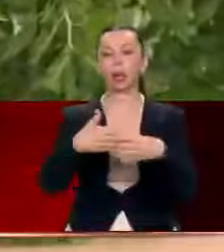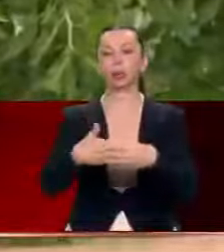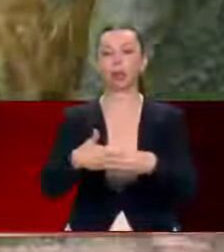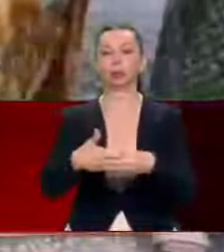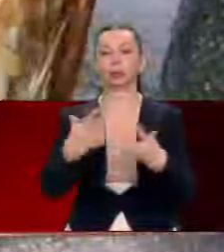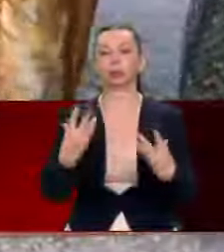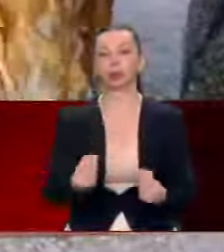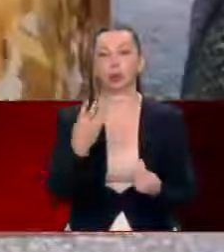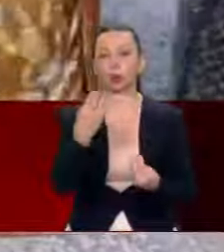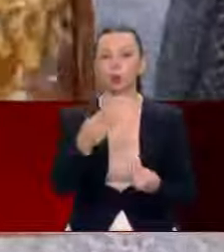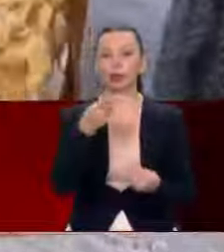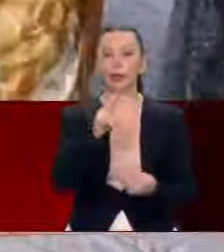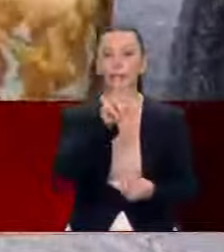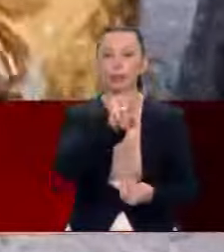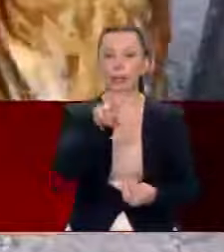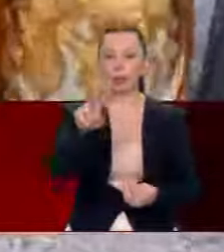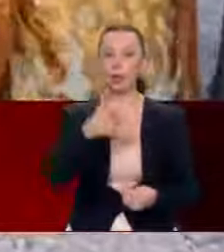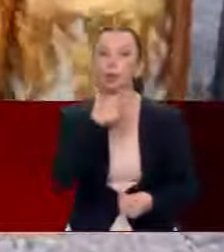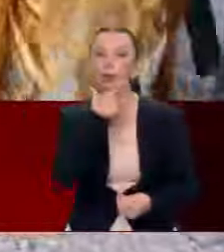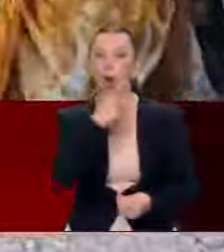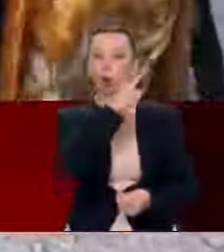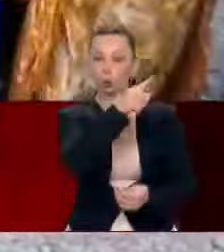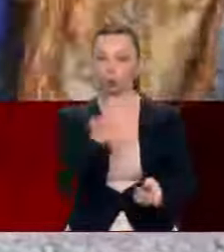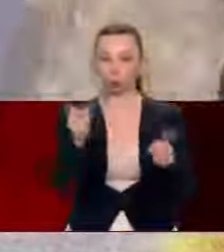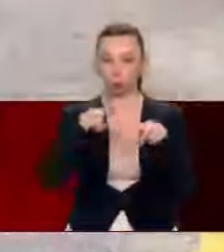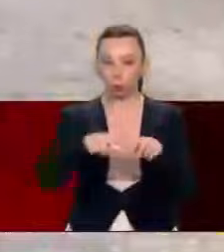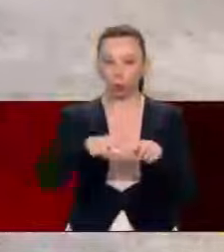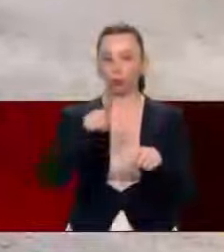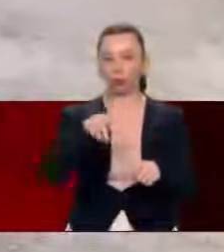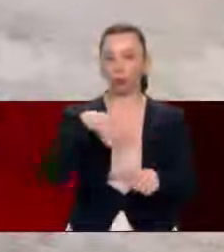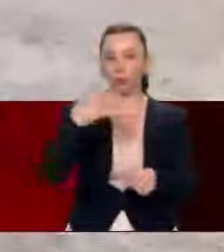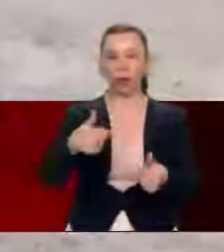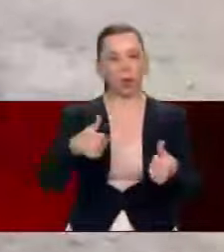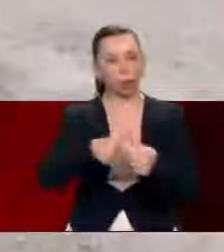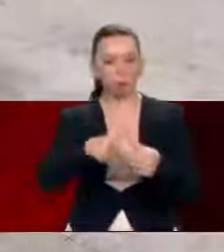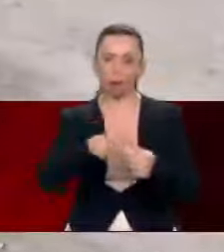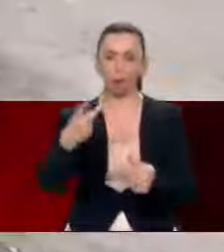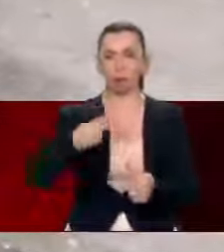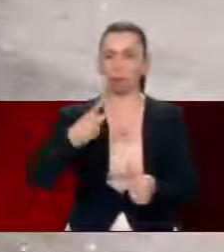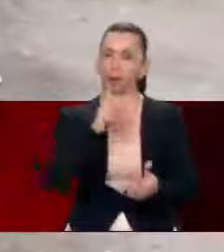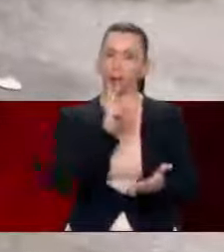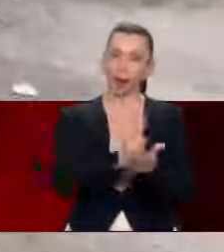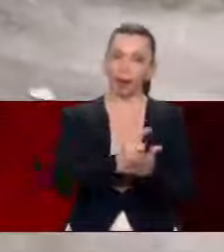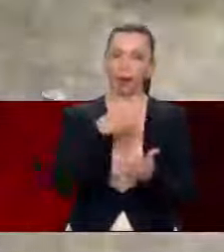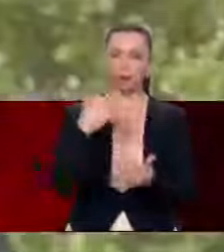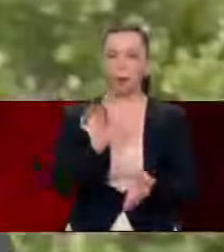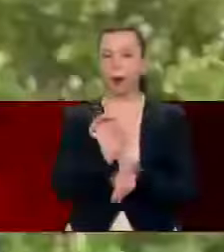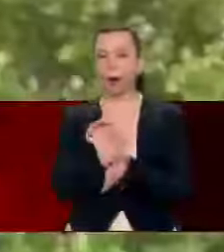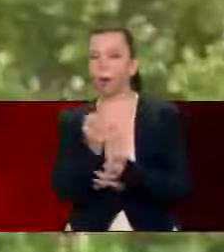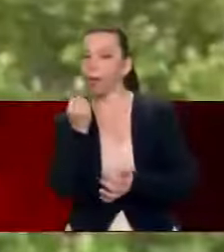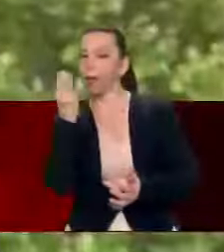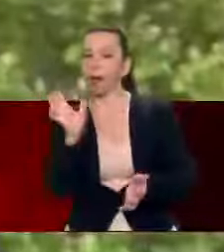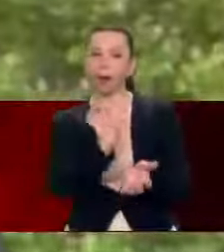yabancı fark etmiyor. Çift 2022'de Bodrum'da bir araya geldi. Ardındansa evlenmeye karar verip ailelerine söylediler.